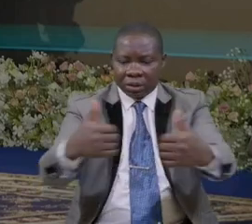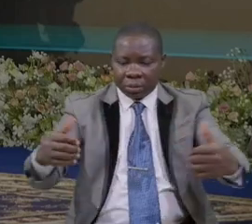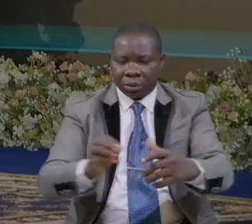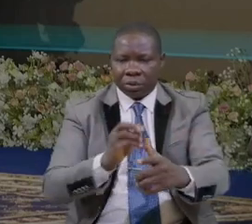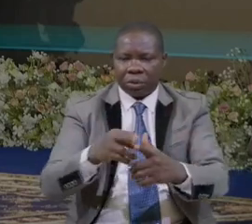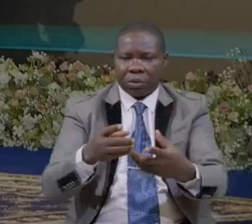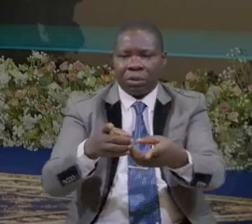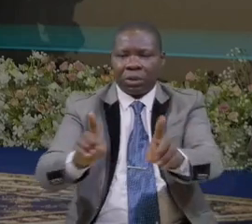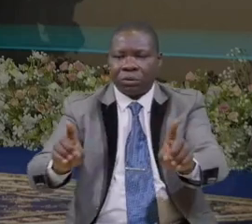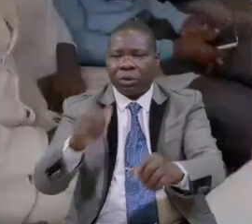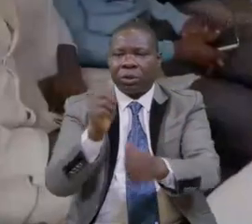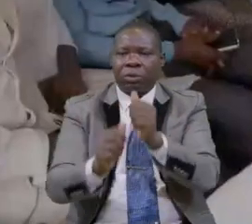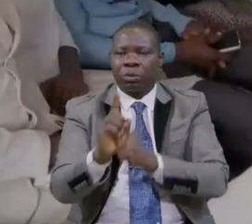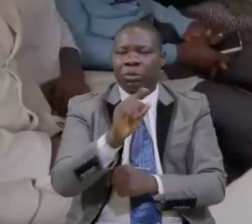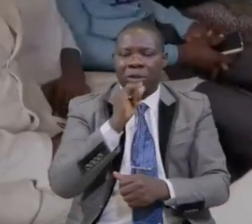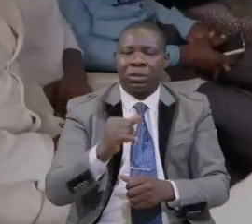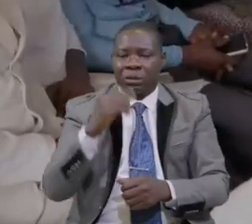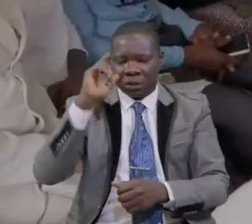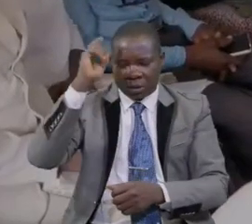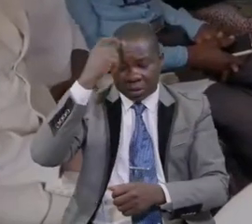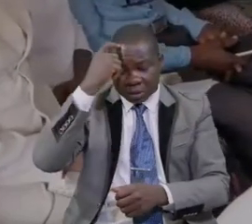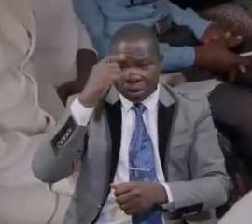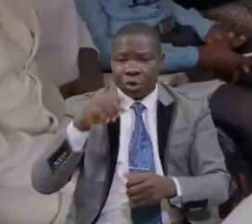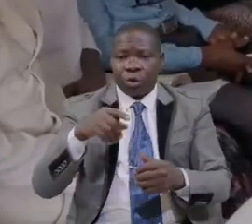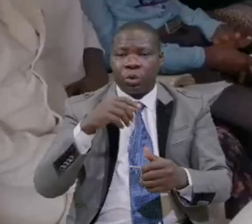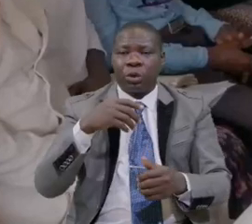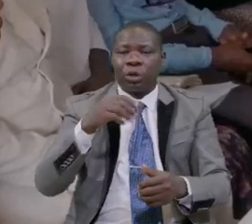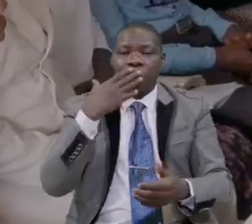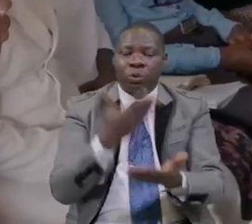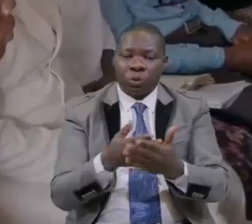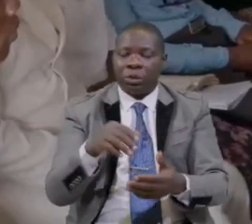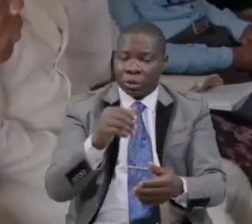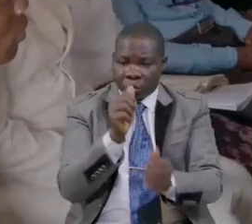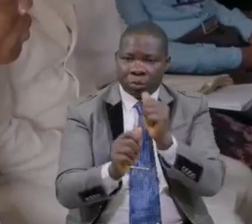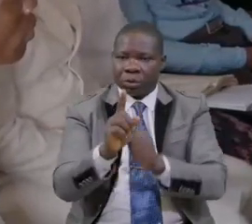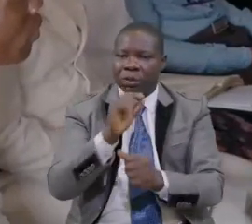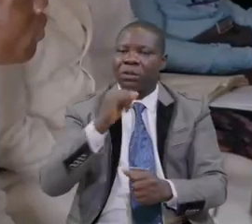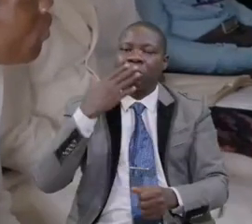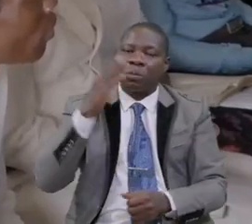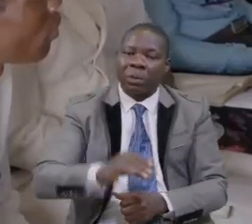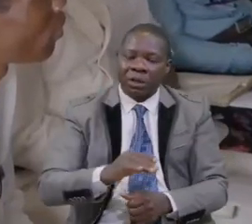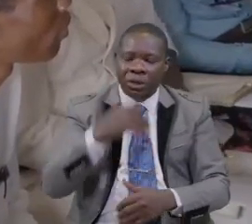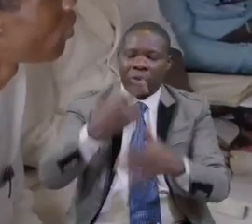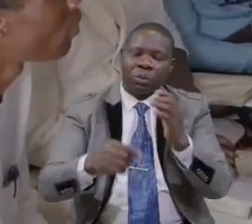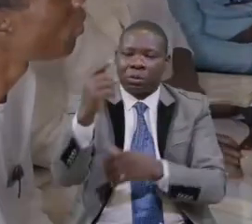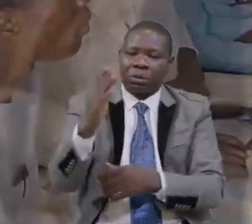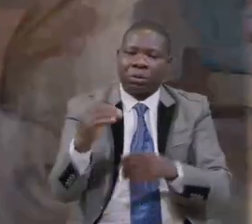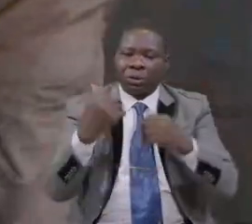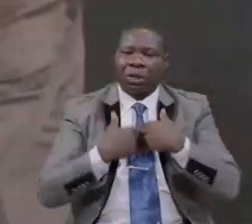lequel a de sens, lequel n'a pas de sens. Ce que Dieu a dit a de sens.